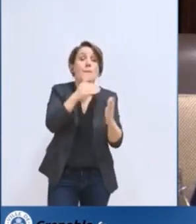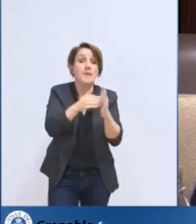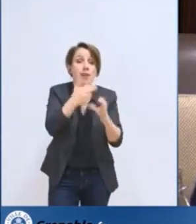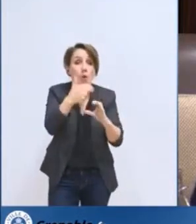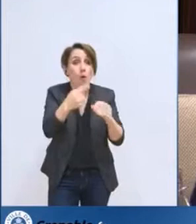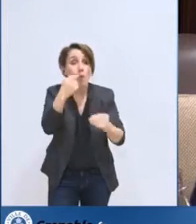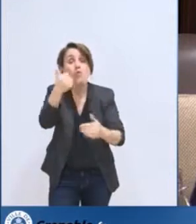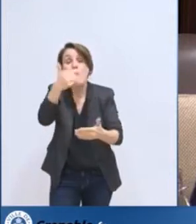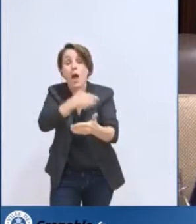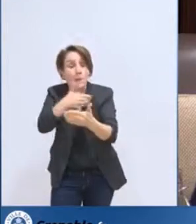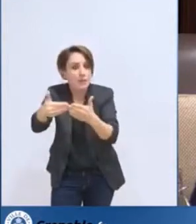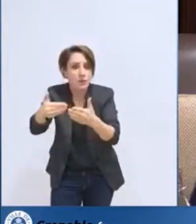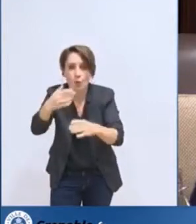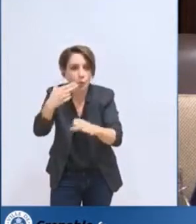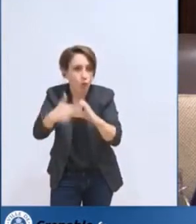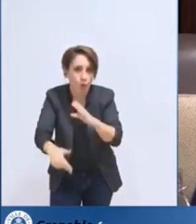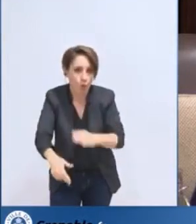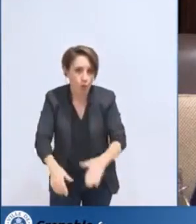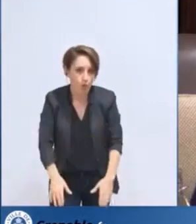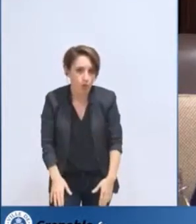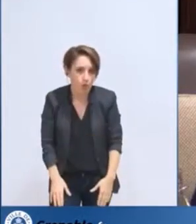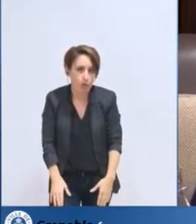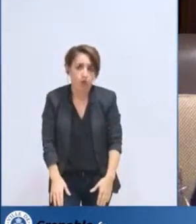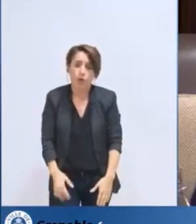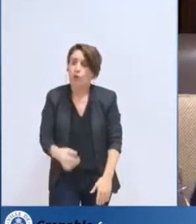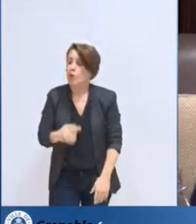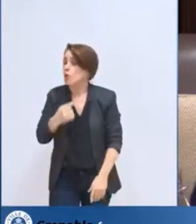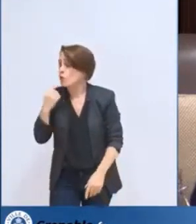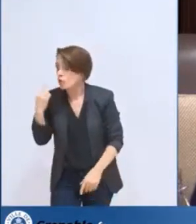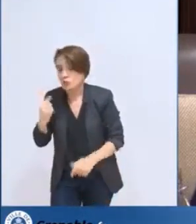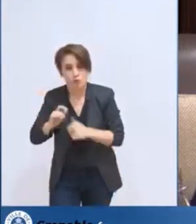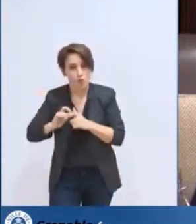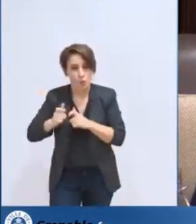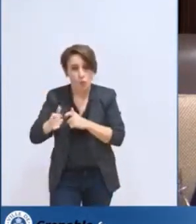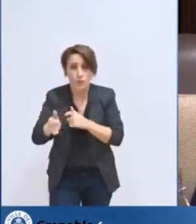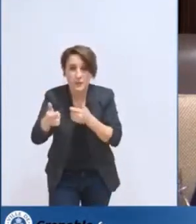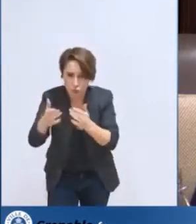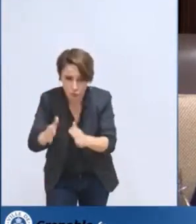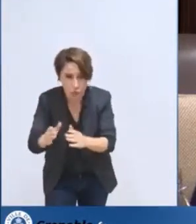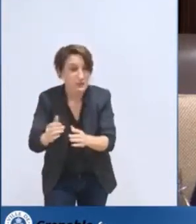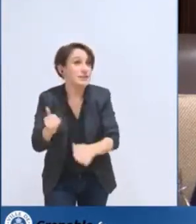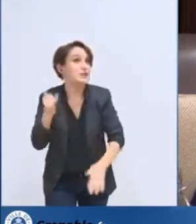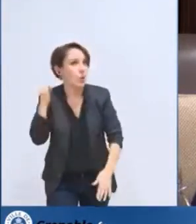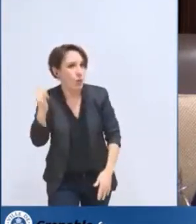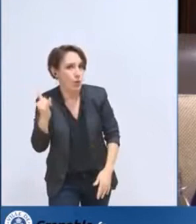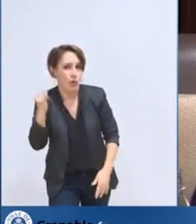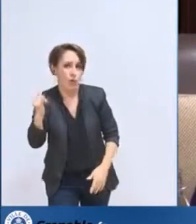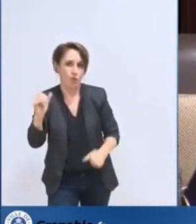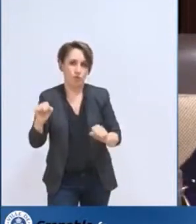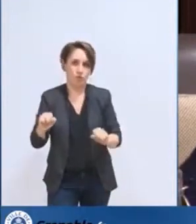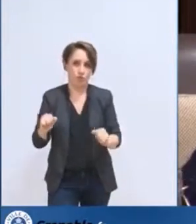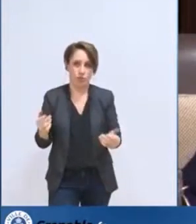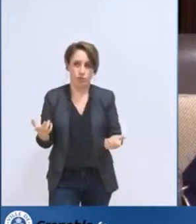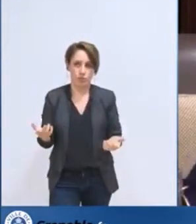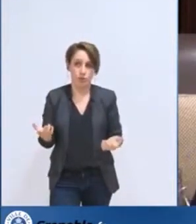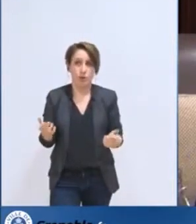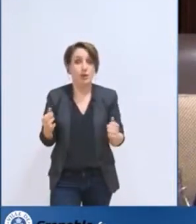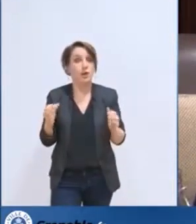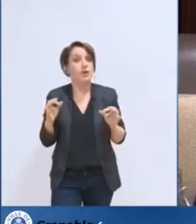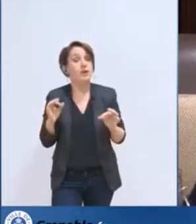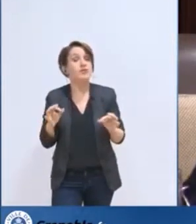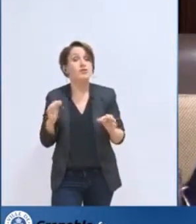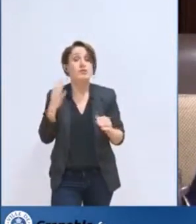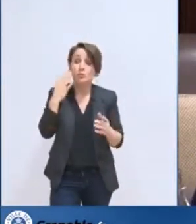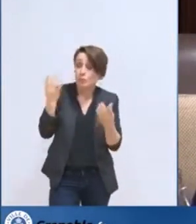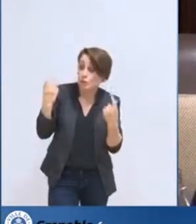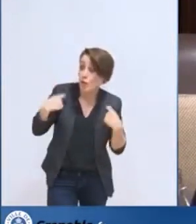d'euros, il y a un processus de décision qui peut être assez long. Et d'ailleurs, lorsqu'on engage une